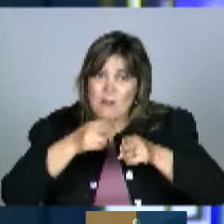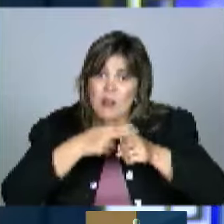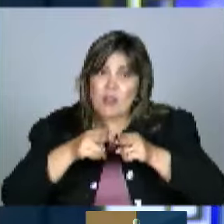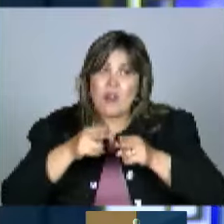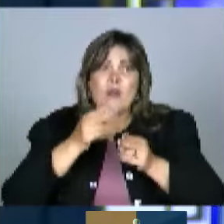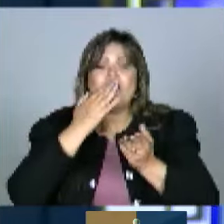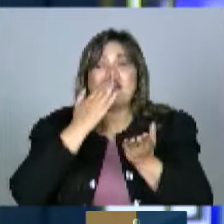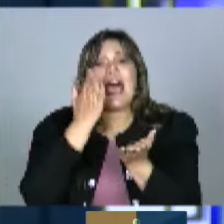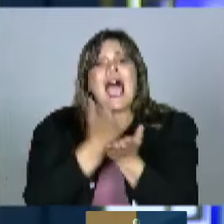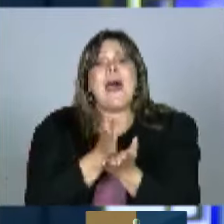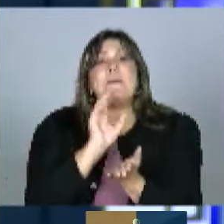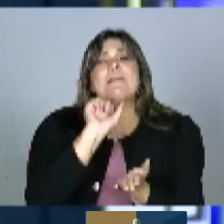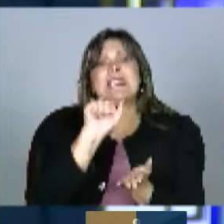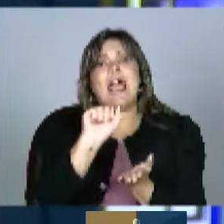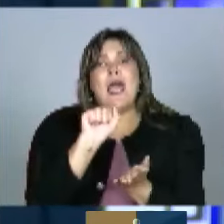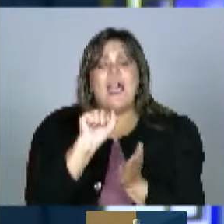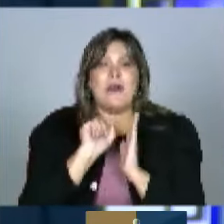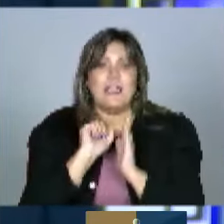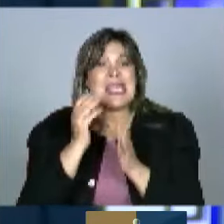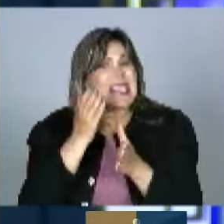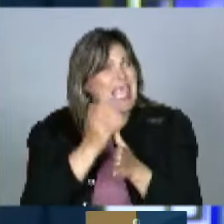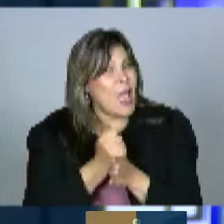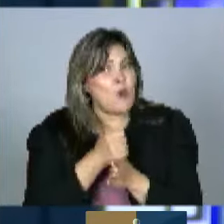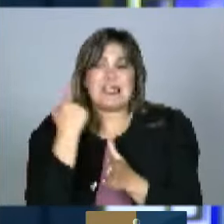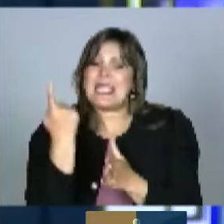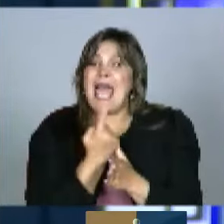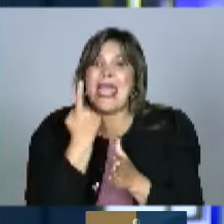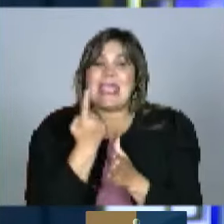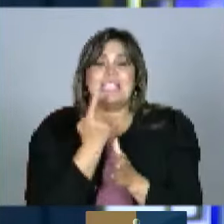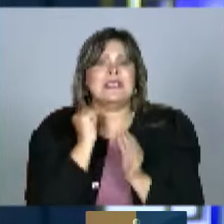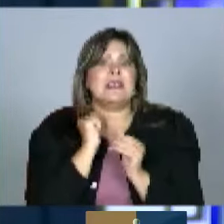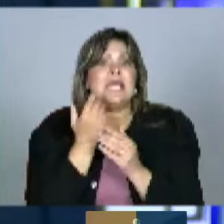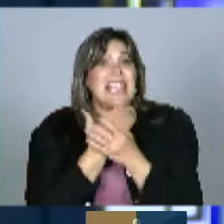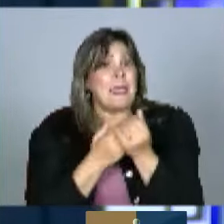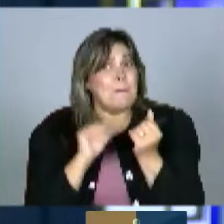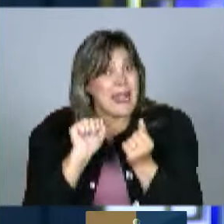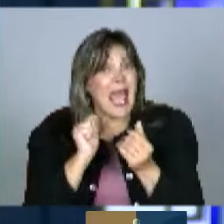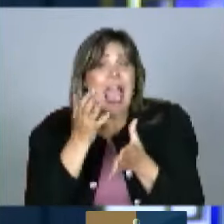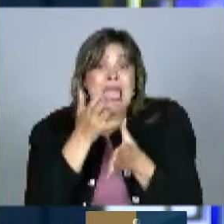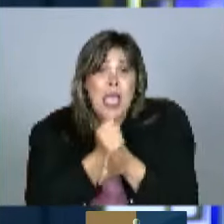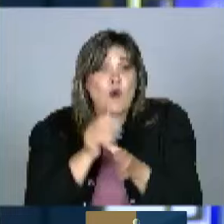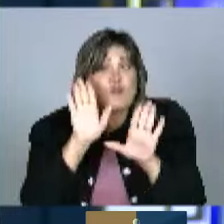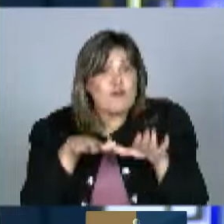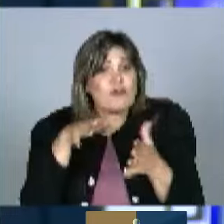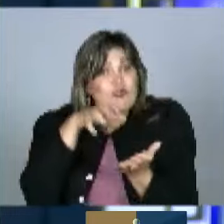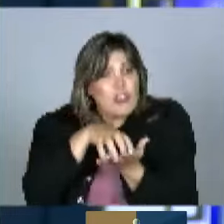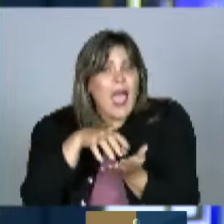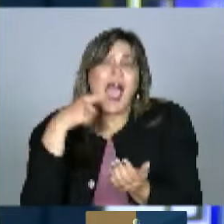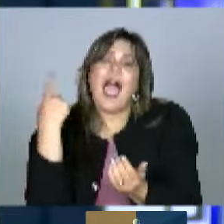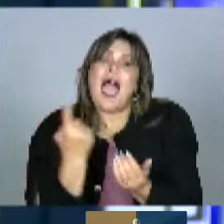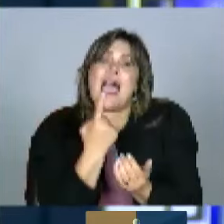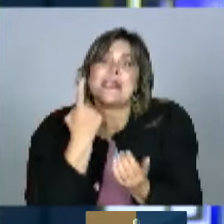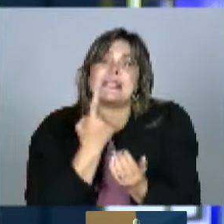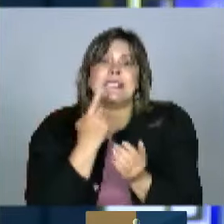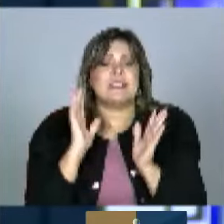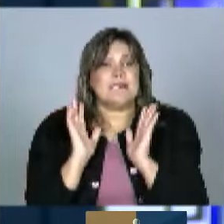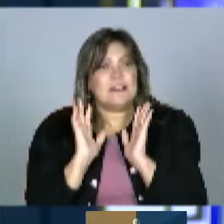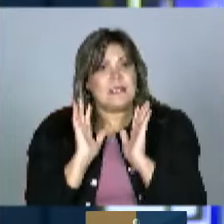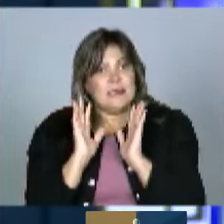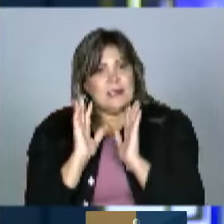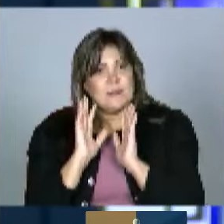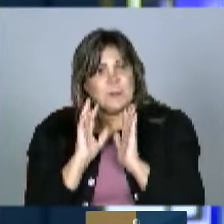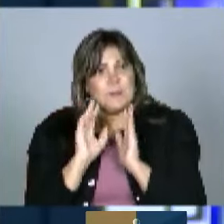ان يتعض قانون في الشقه ما فيش اي مشكله انا استضيف من استضيف يعني سواء ابني او اتجوز